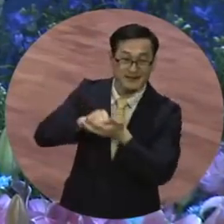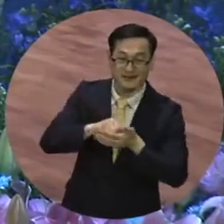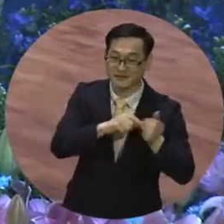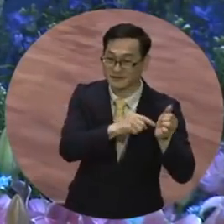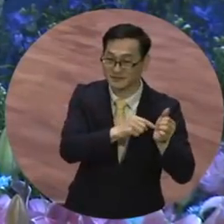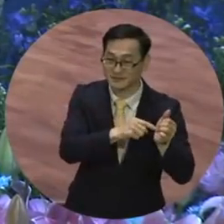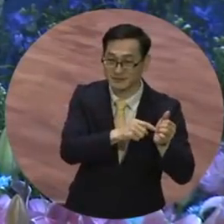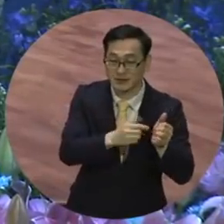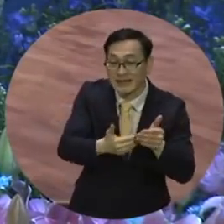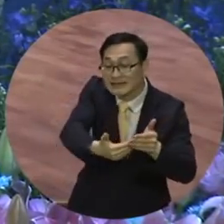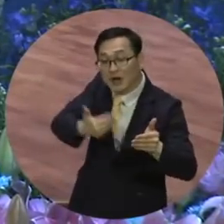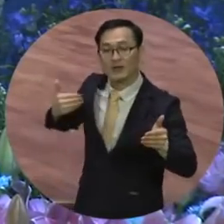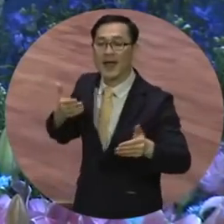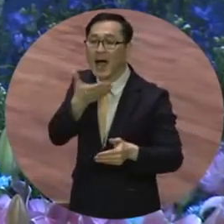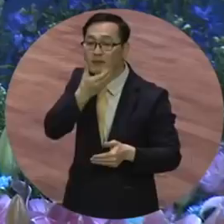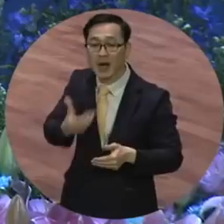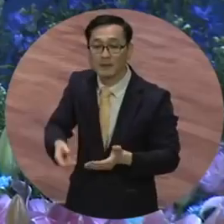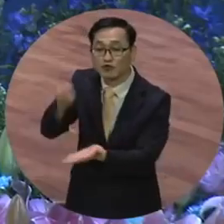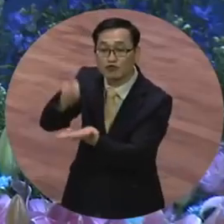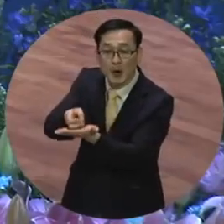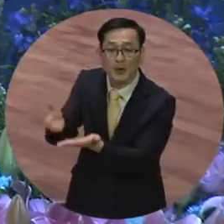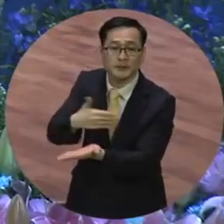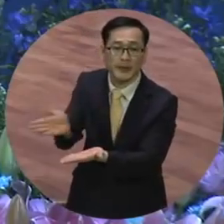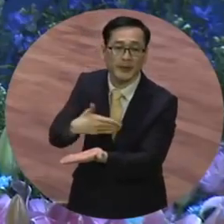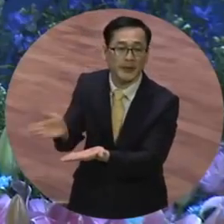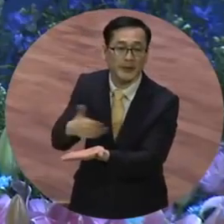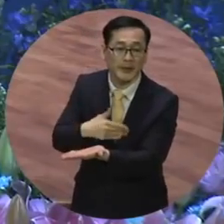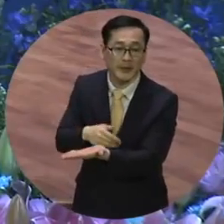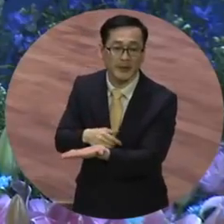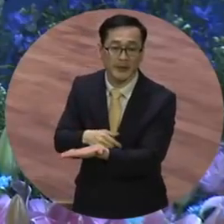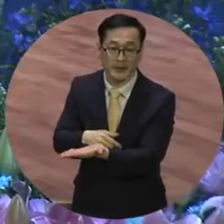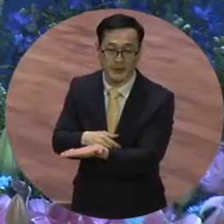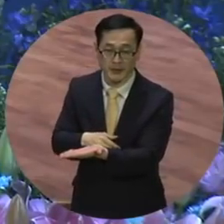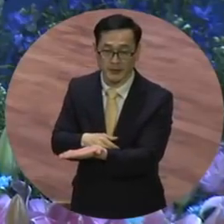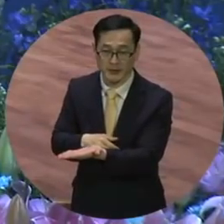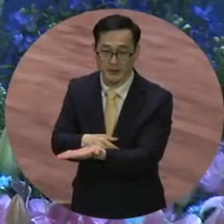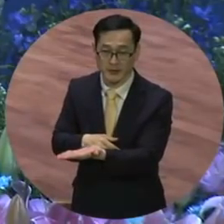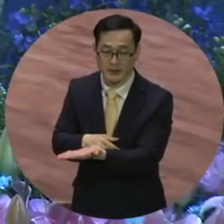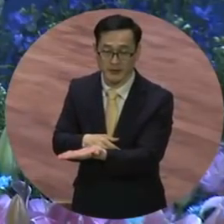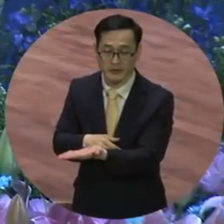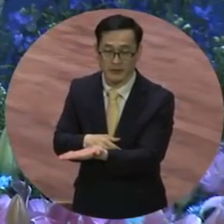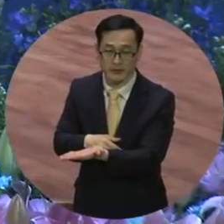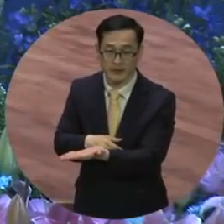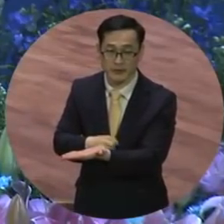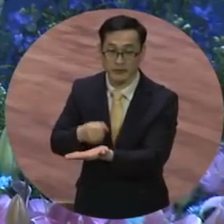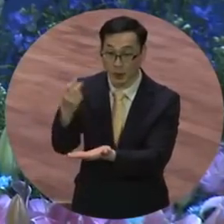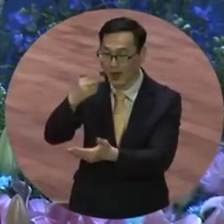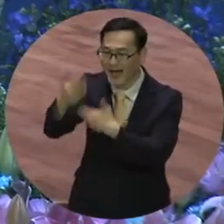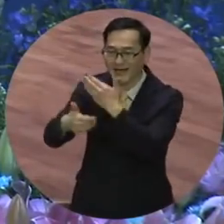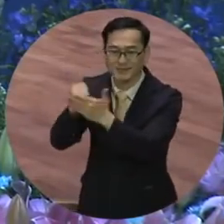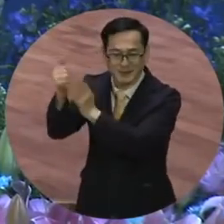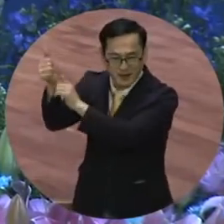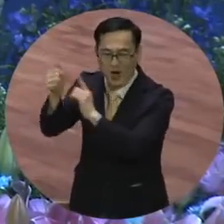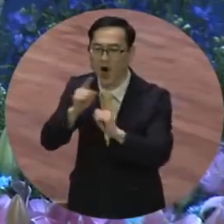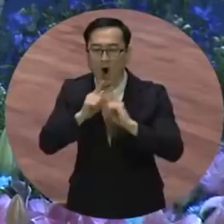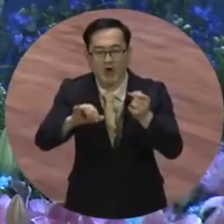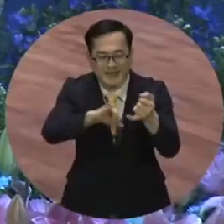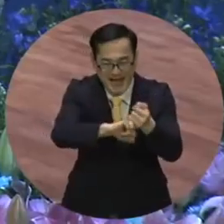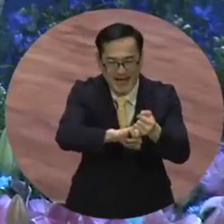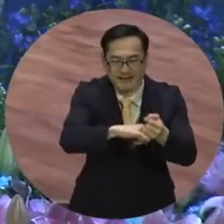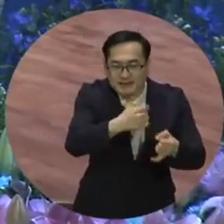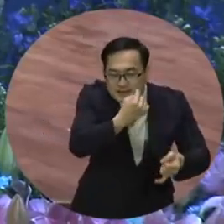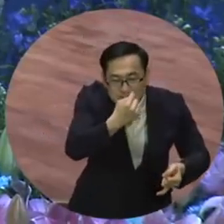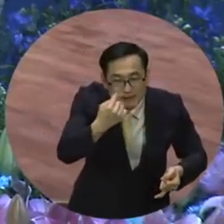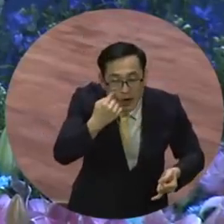이전의 사람이 아브라함이에요. 율법 믿기 전에. 그리고 하나님께서 언약의 징표, 언약의 너와